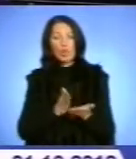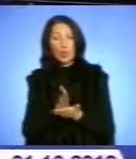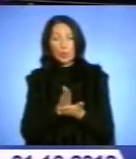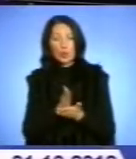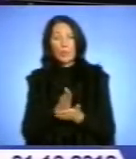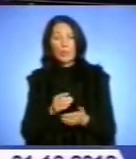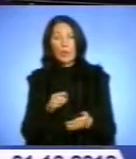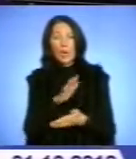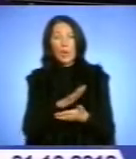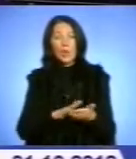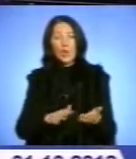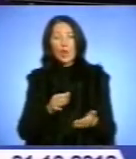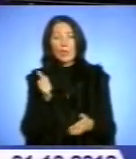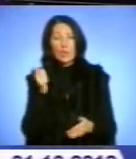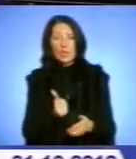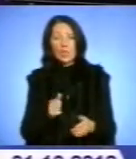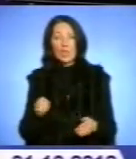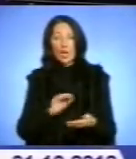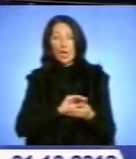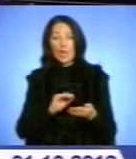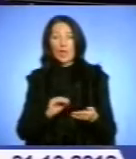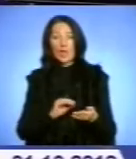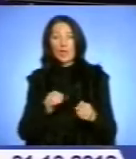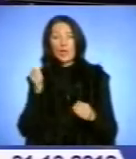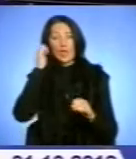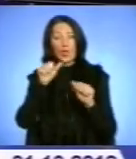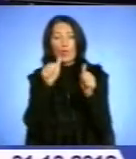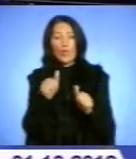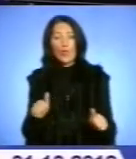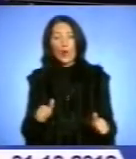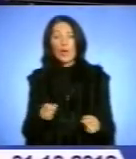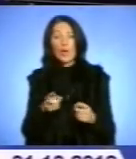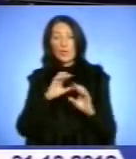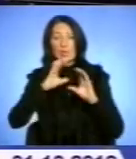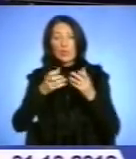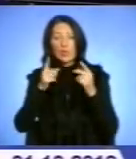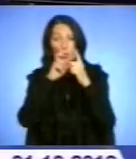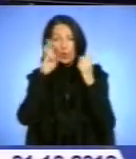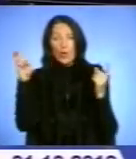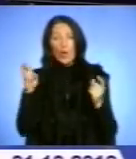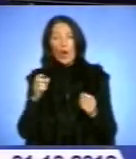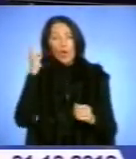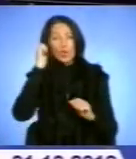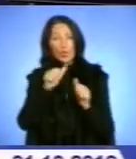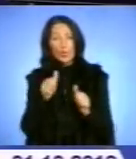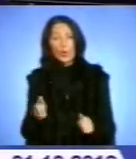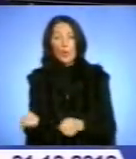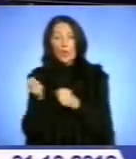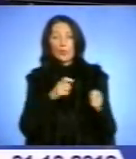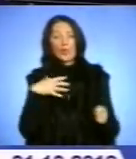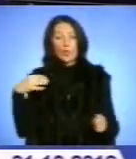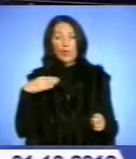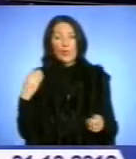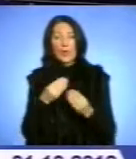І протягом тижня твори всесвітньо відомого скульптора Іоанна Георгія Пінзеля зі Львова повезуть експонувати до Лувру, повідомили у